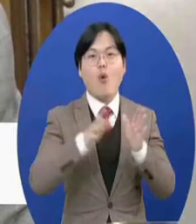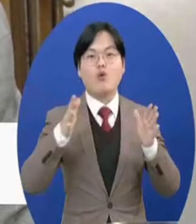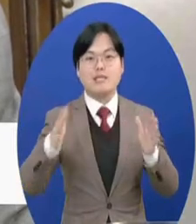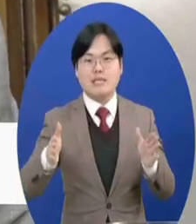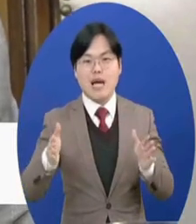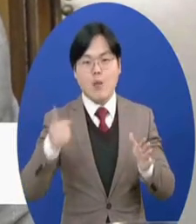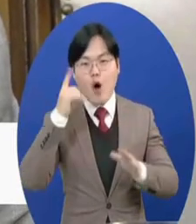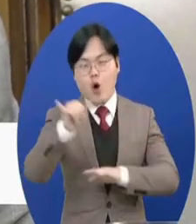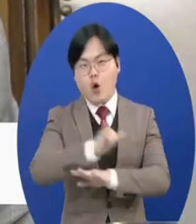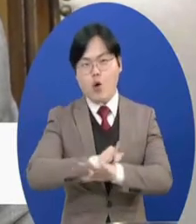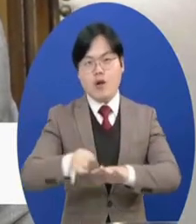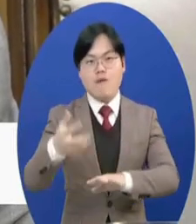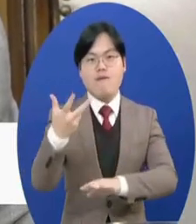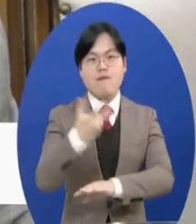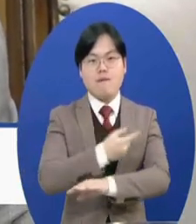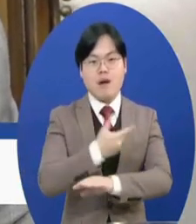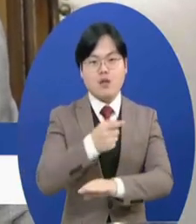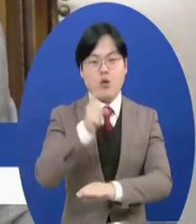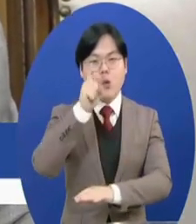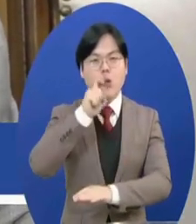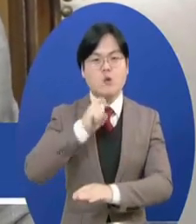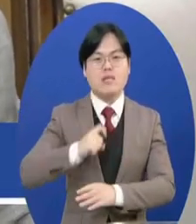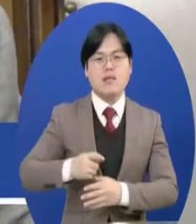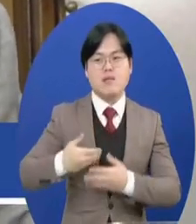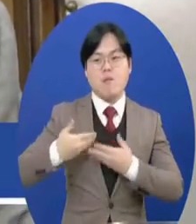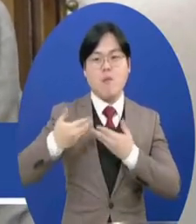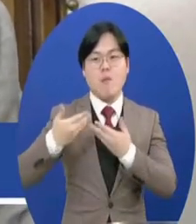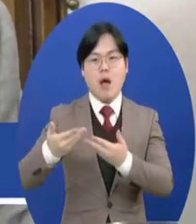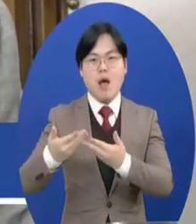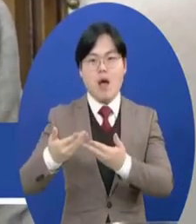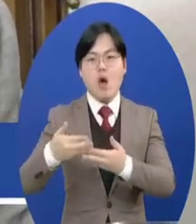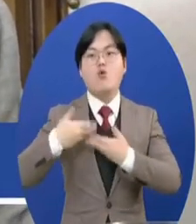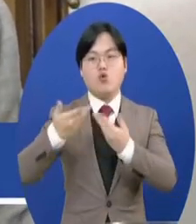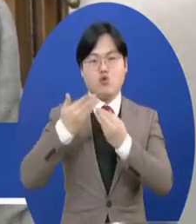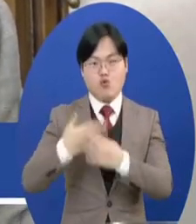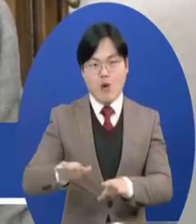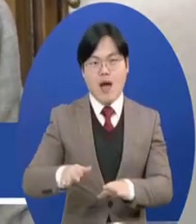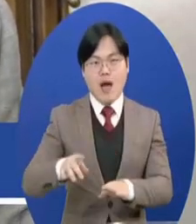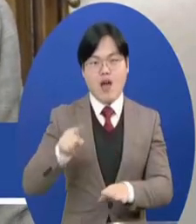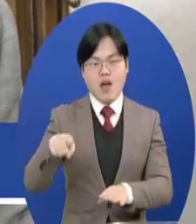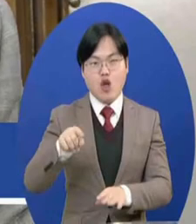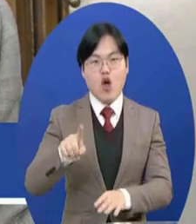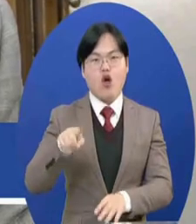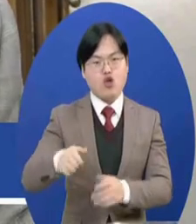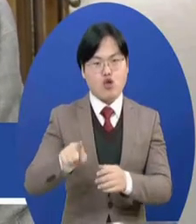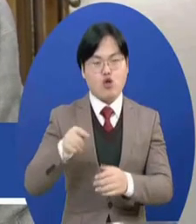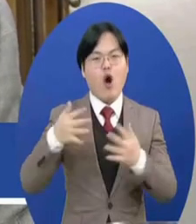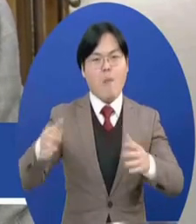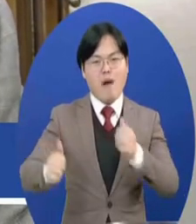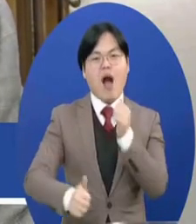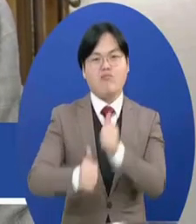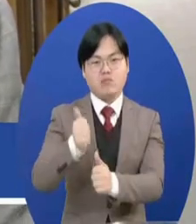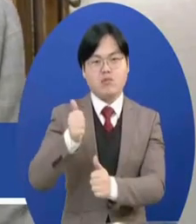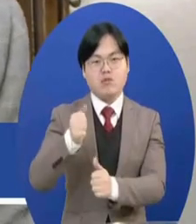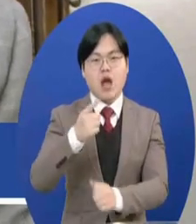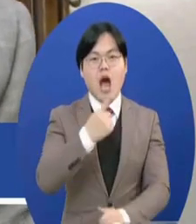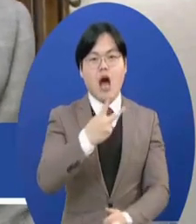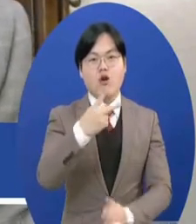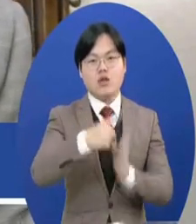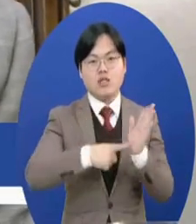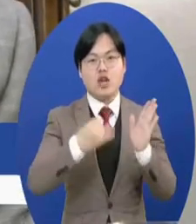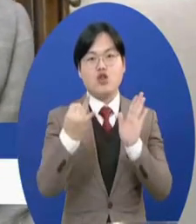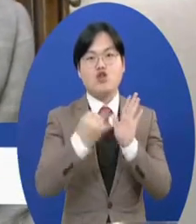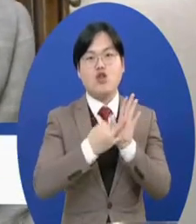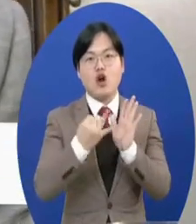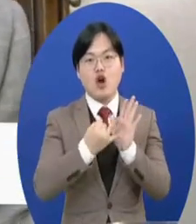болох тэр вакциныхаа одоо хүсэлтийг яг хугацаанд нь бол илгээсэн. Энэ маш одоо том амжилт. Энийг болох та 12 сарын 7-нд